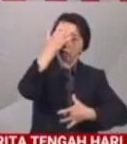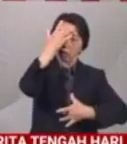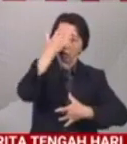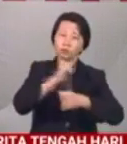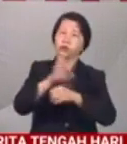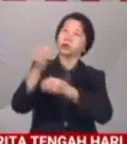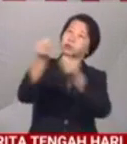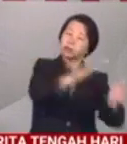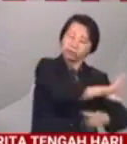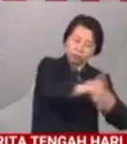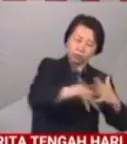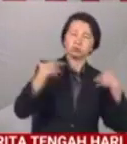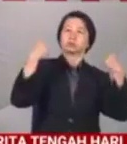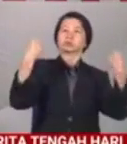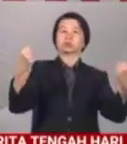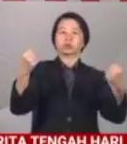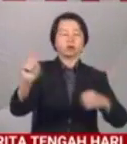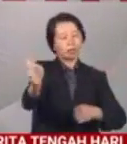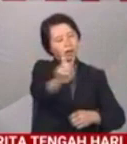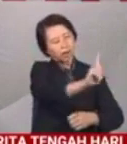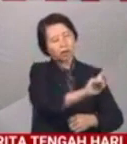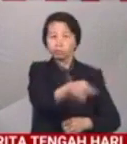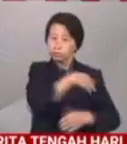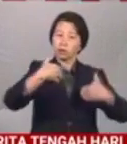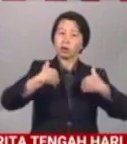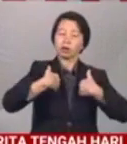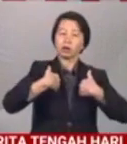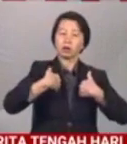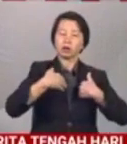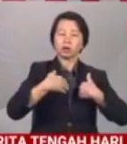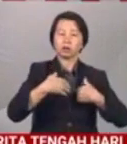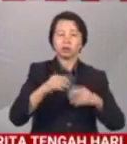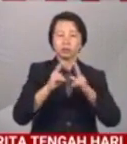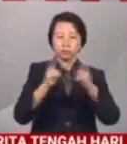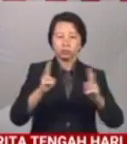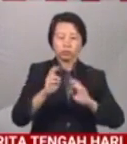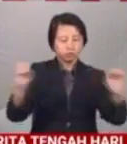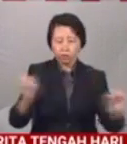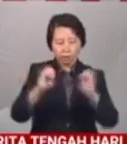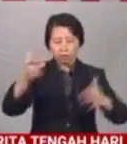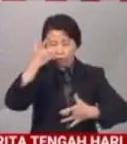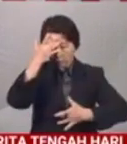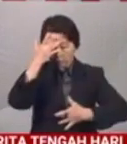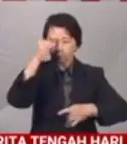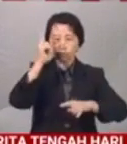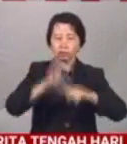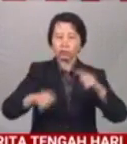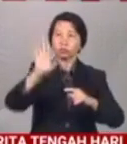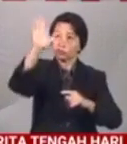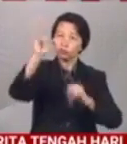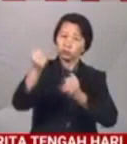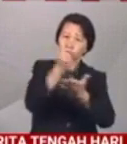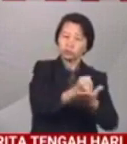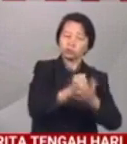wabak coronavirus, walau di mana saja mereka berada. Sesungguhnya tiada penyakit yang tidak dapat Engkau